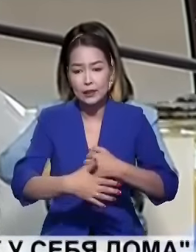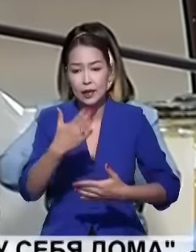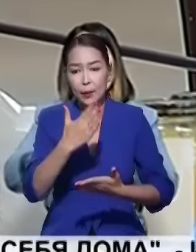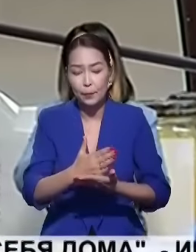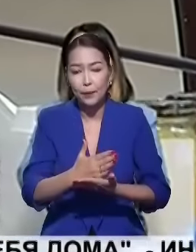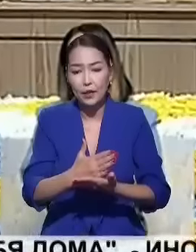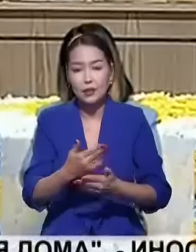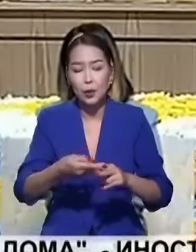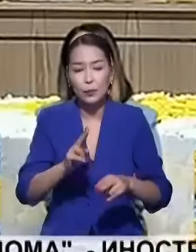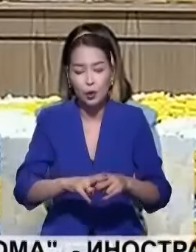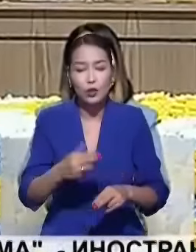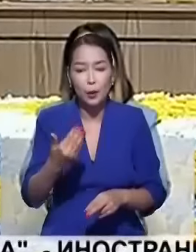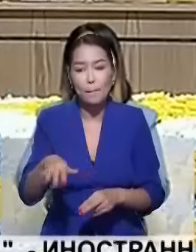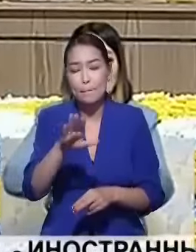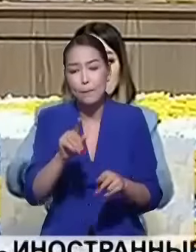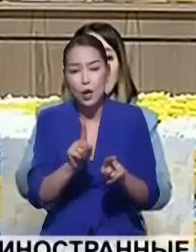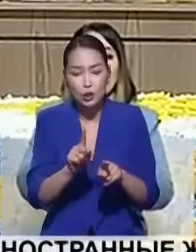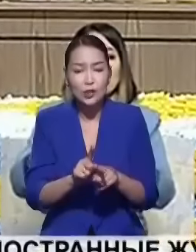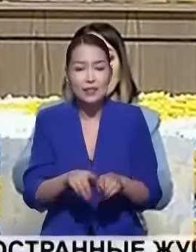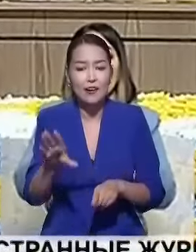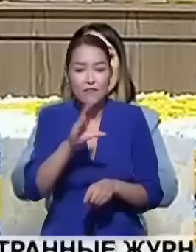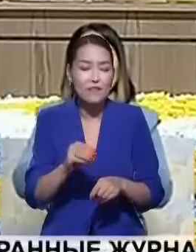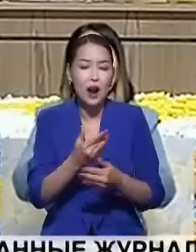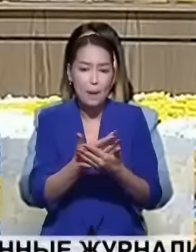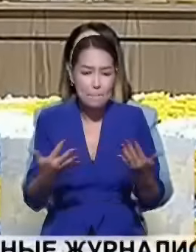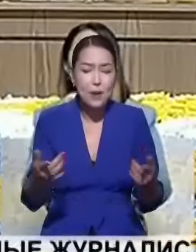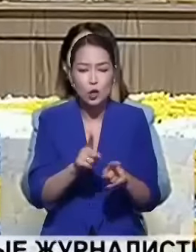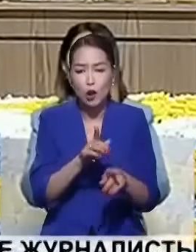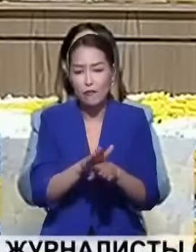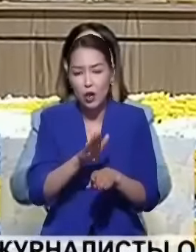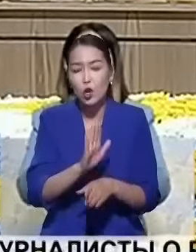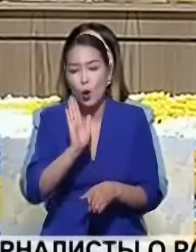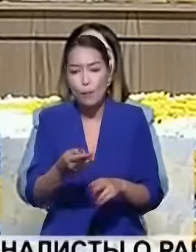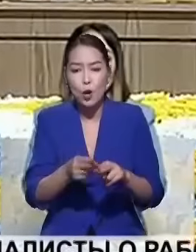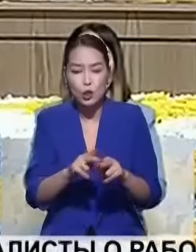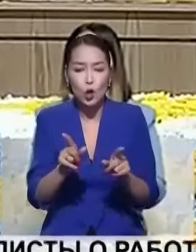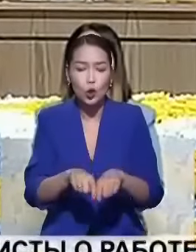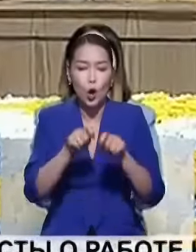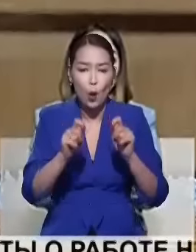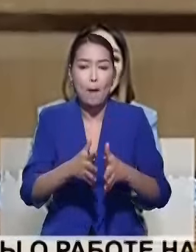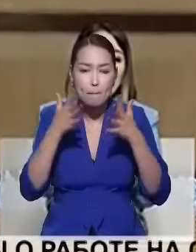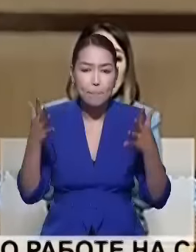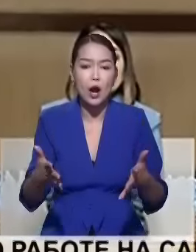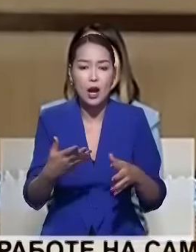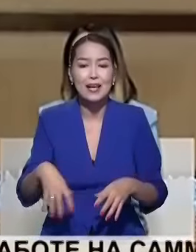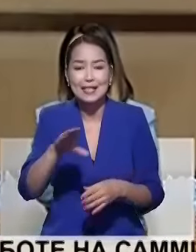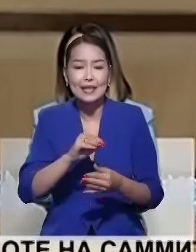что реализация подобных проектов на всем пространстве ШОС будет содействовать установлению более